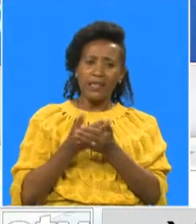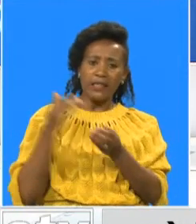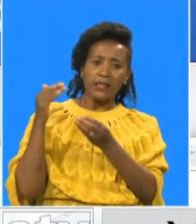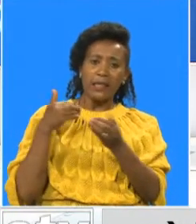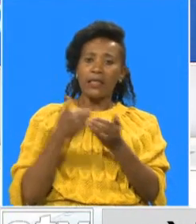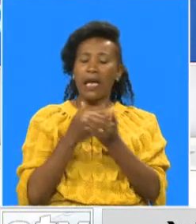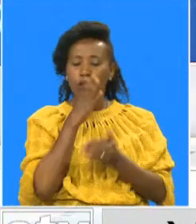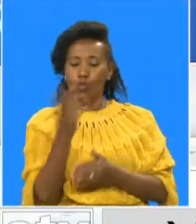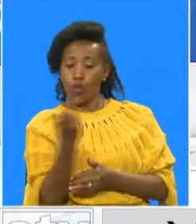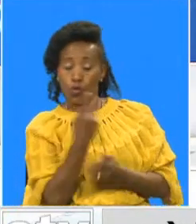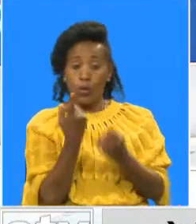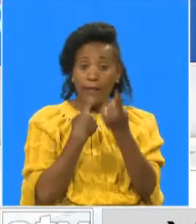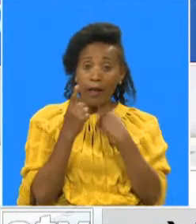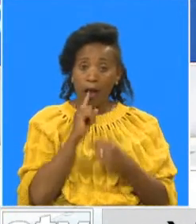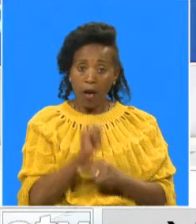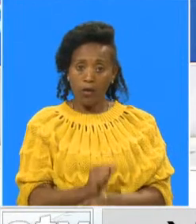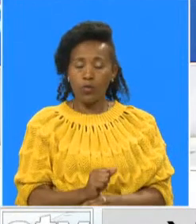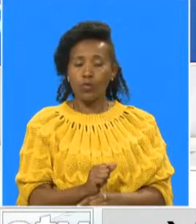እንዳይደርስ ሁለቱ እየተነጋገሩ